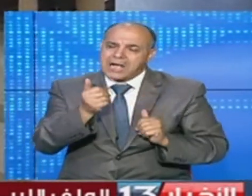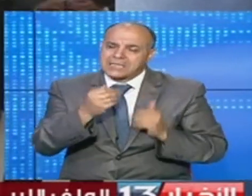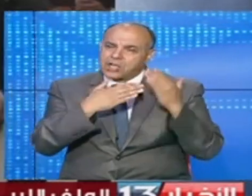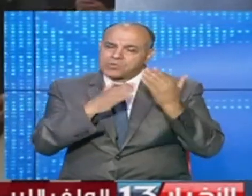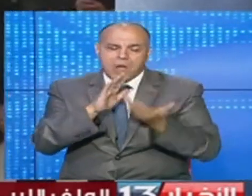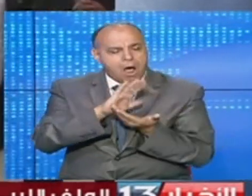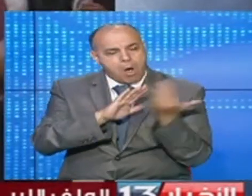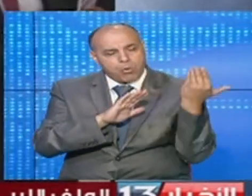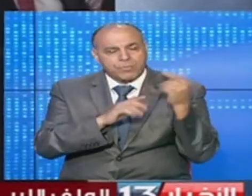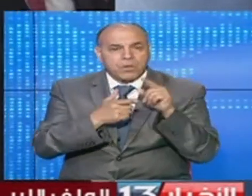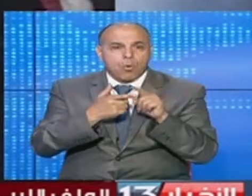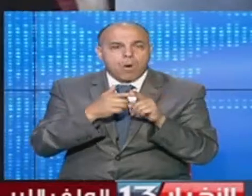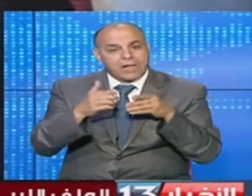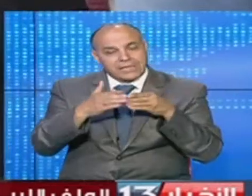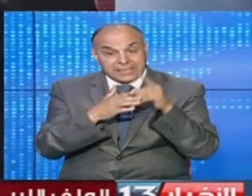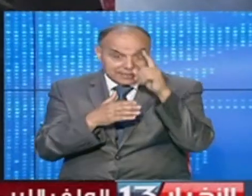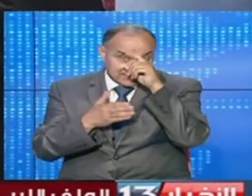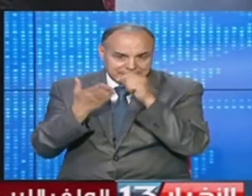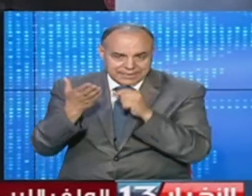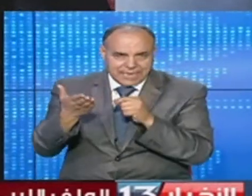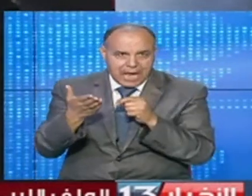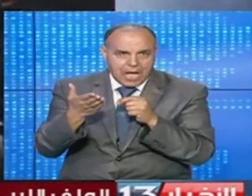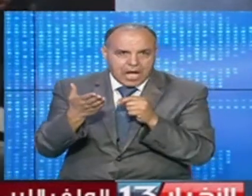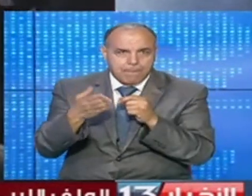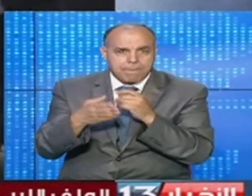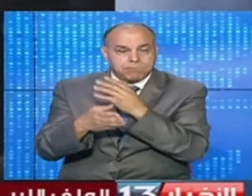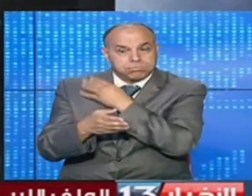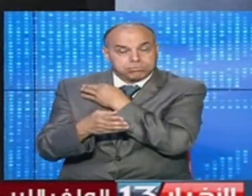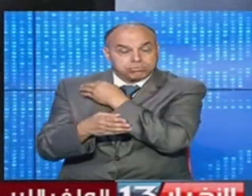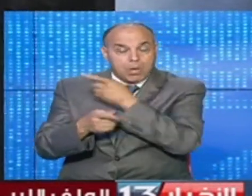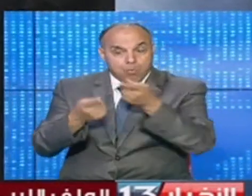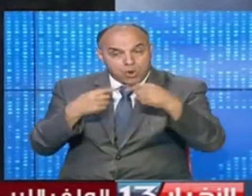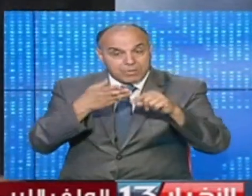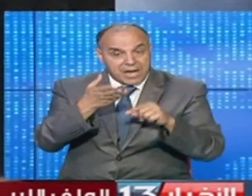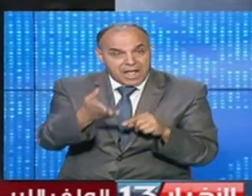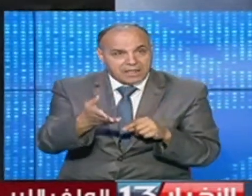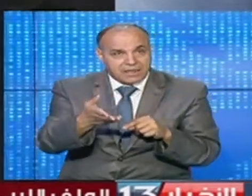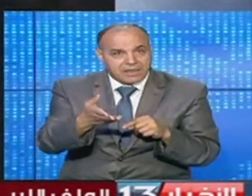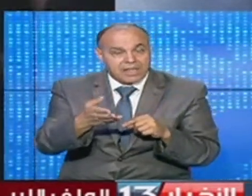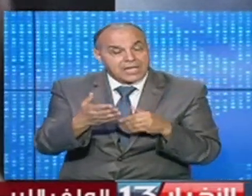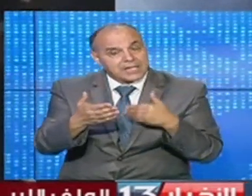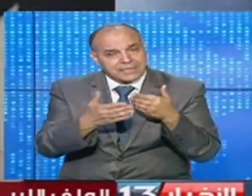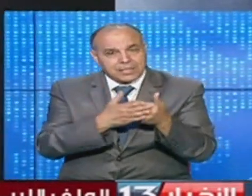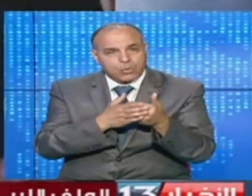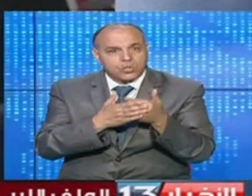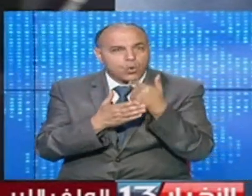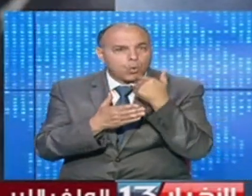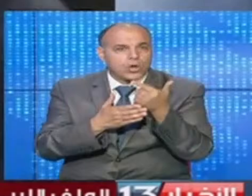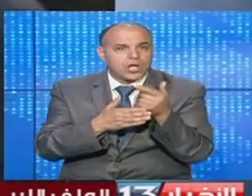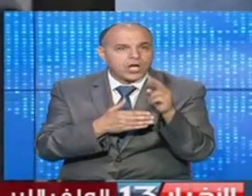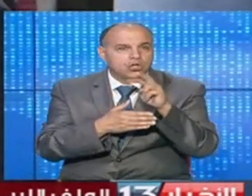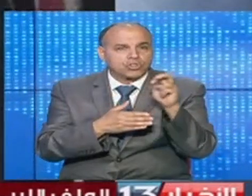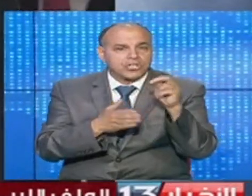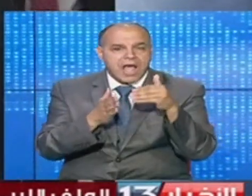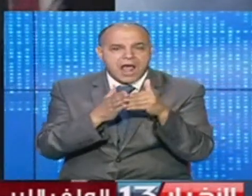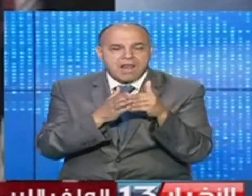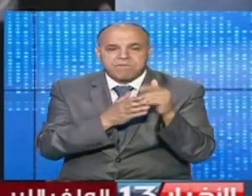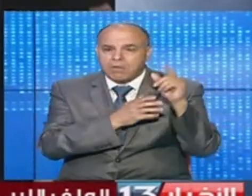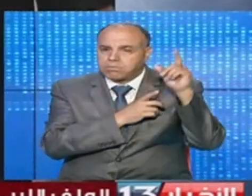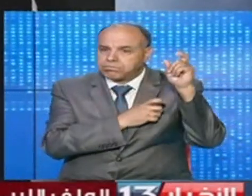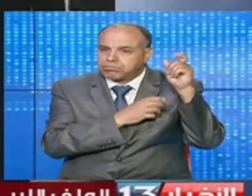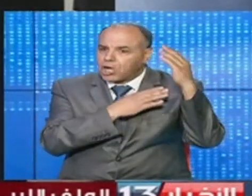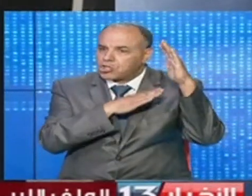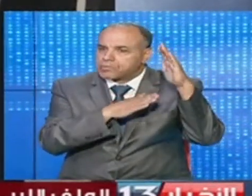الاجنبيه وهو التحدي الابرز امام وفود الدول المؤتمر في ظل تواصل تمركز نحو عشرين الف مرتزق